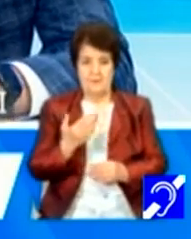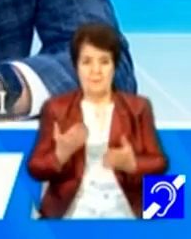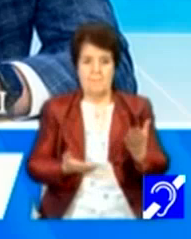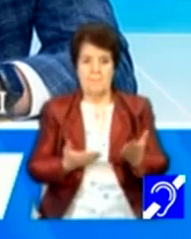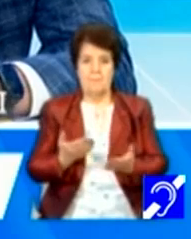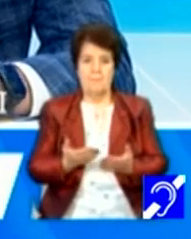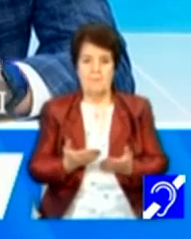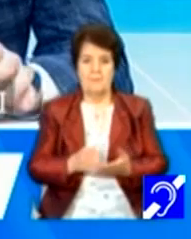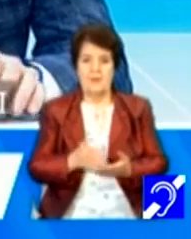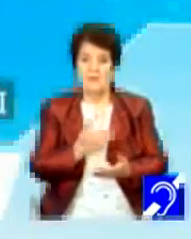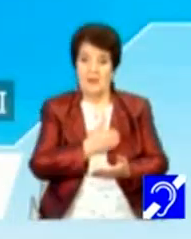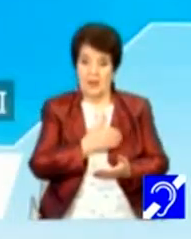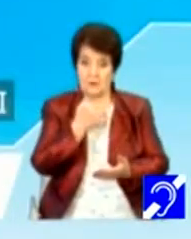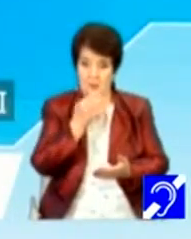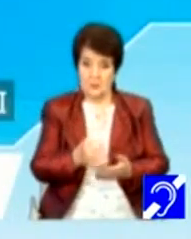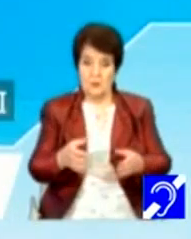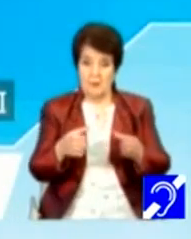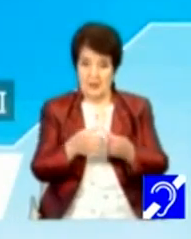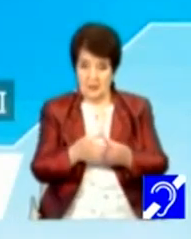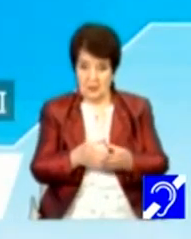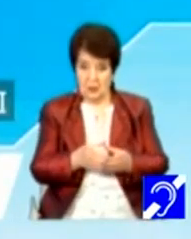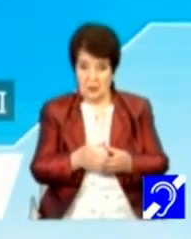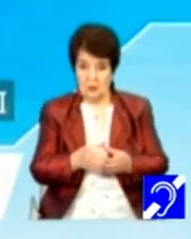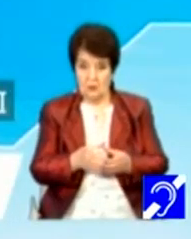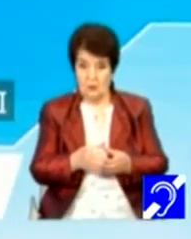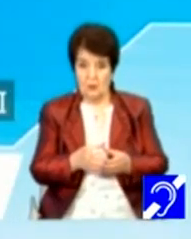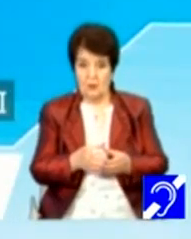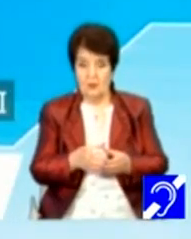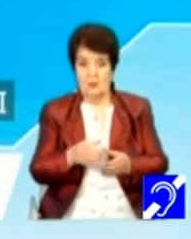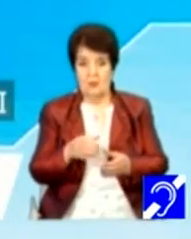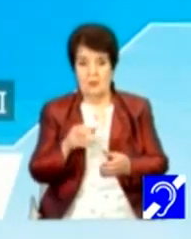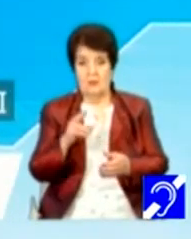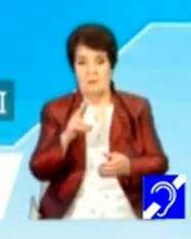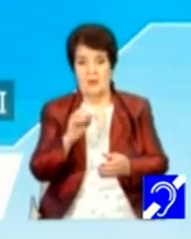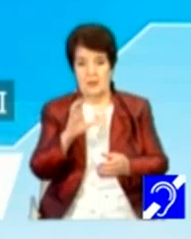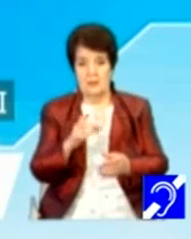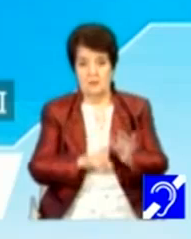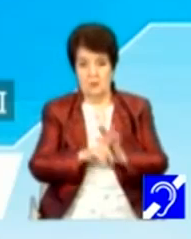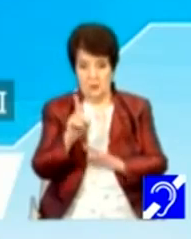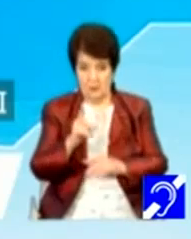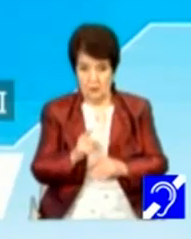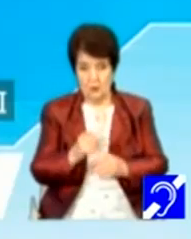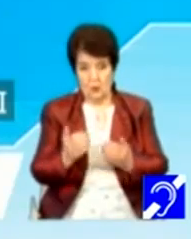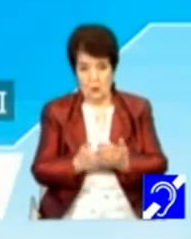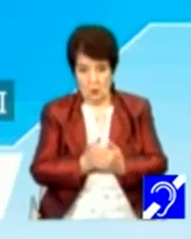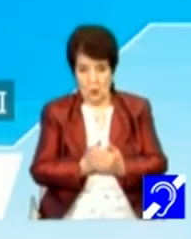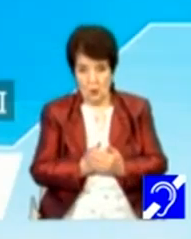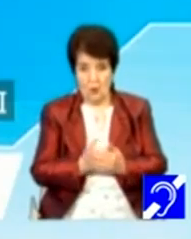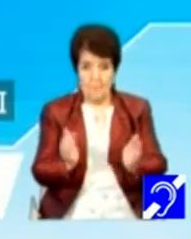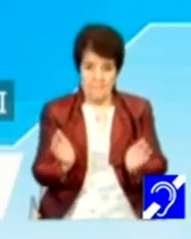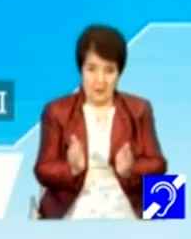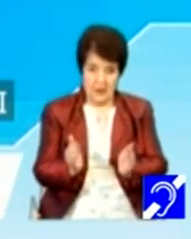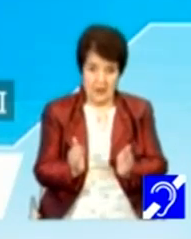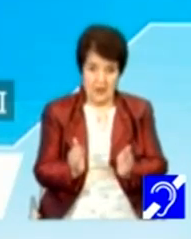calcule. Vreau să vă spun că și Partidul Acțiunii și Solidaritate a avut cândva un început. La fel a fost un partid nou, un partid mic,